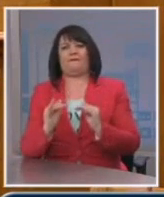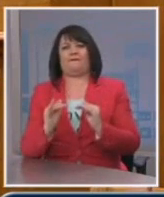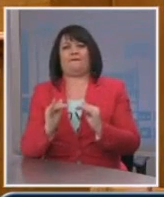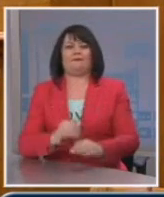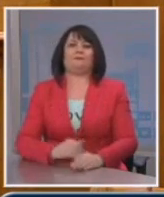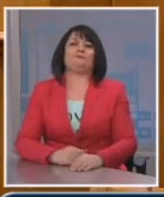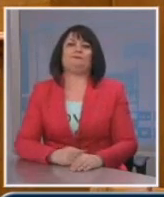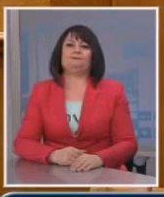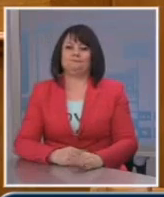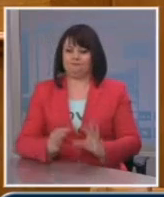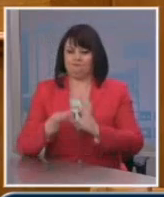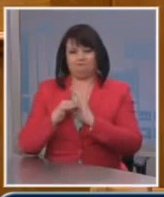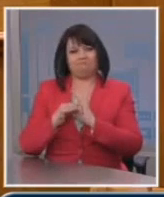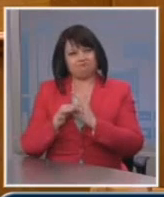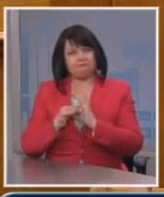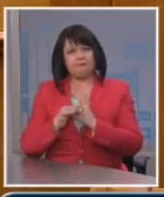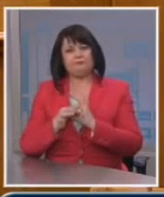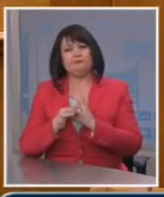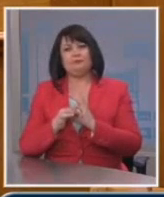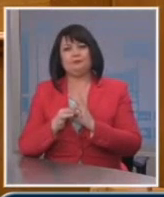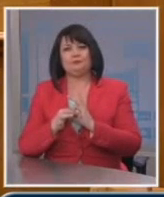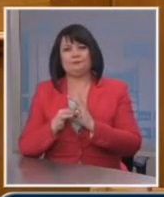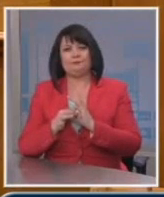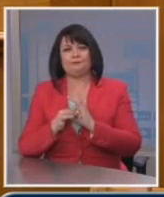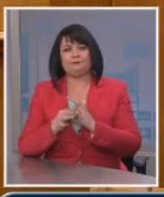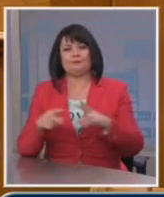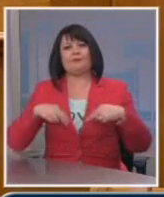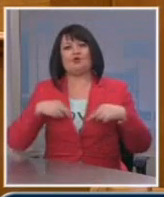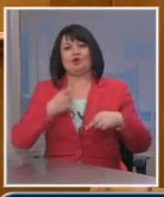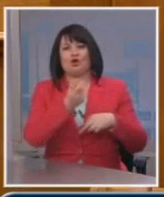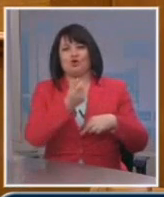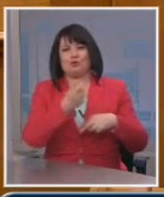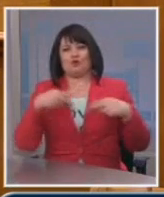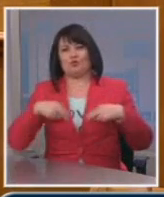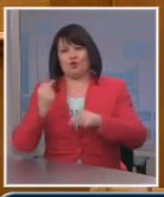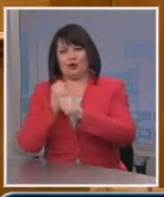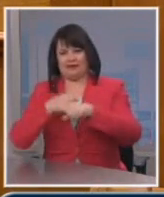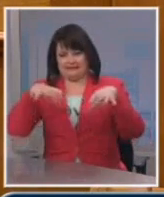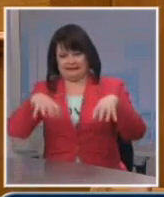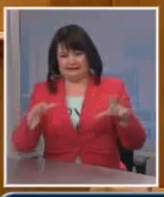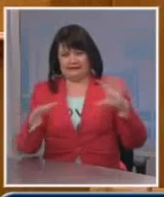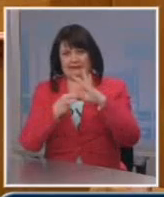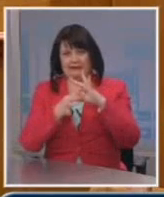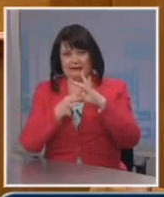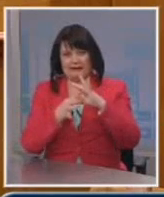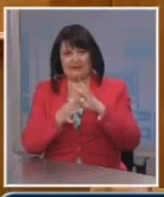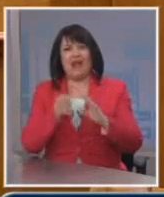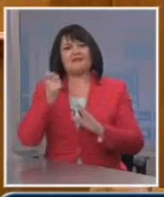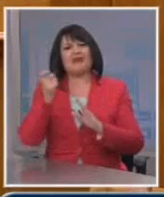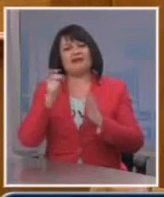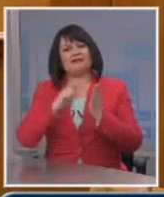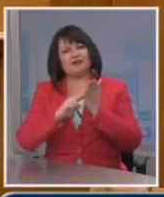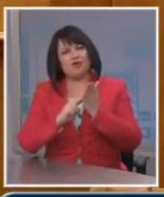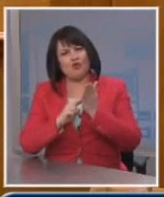Υπήρξε στενή συνεργασία άλλωστε μεταξύ των Υπουργείων Οικονομικών και Εργασίας, ώστε οι παρεμβάσεις που έγιναν στο ασφαλιστικό